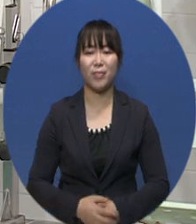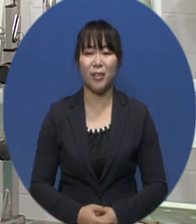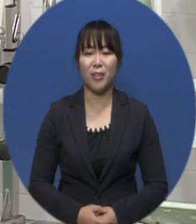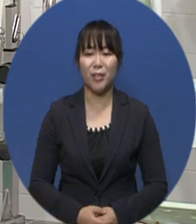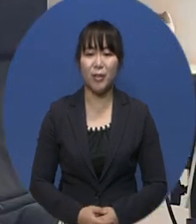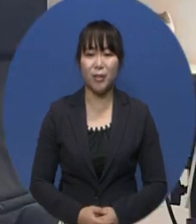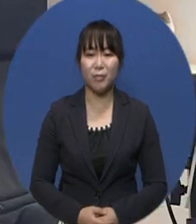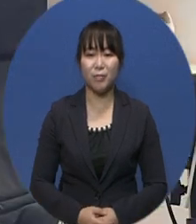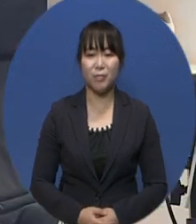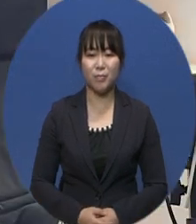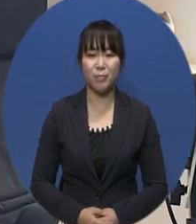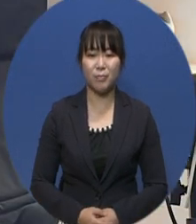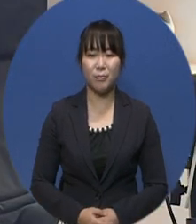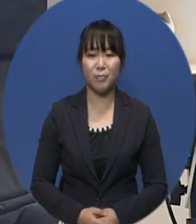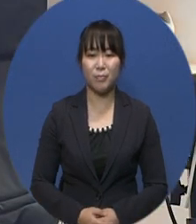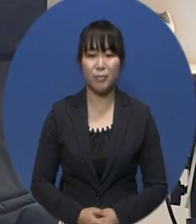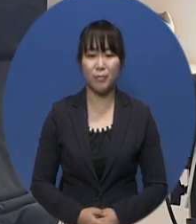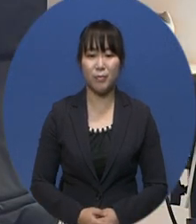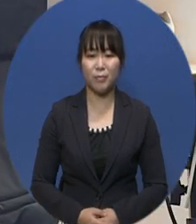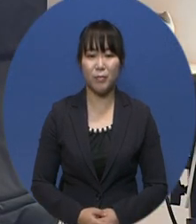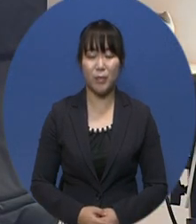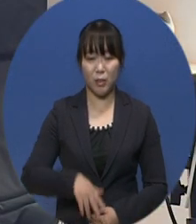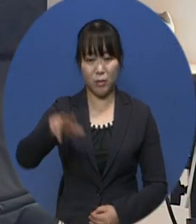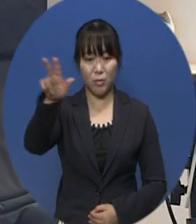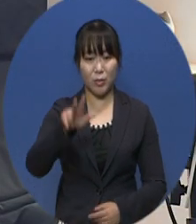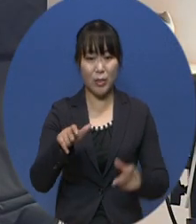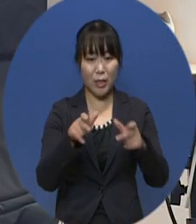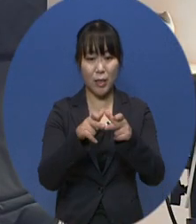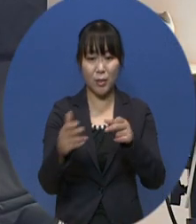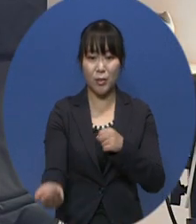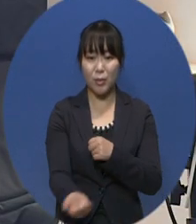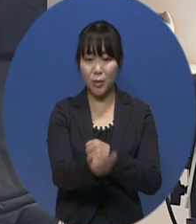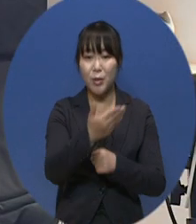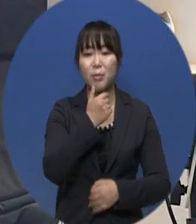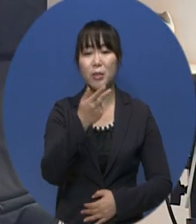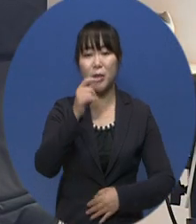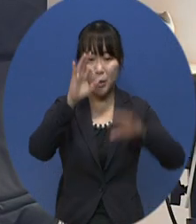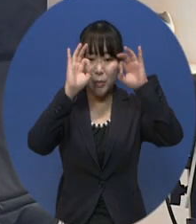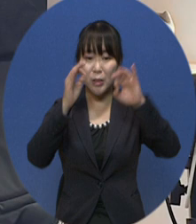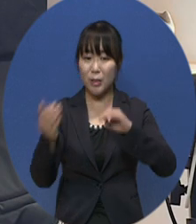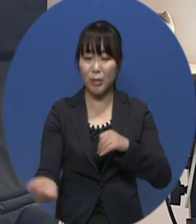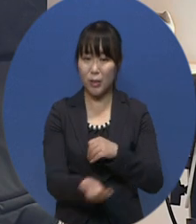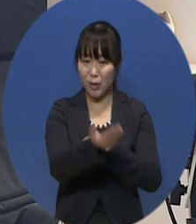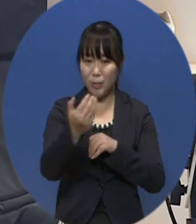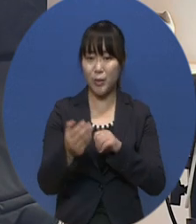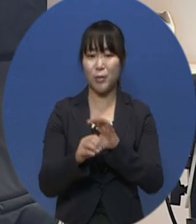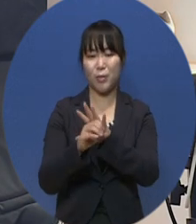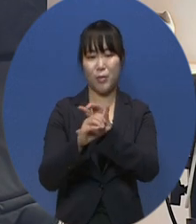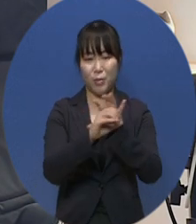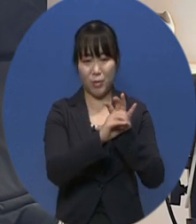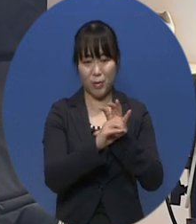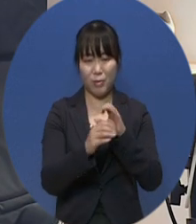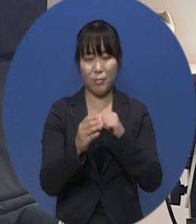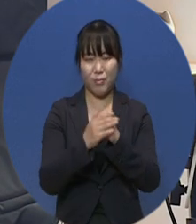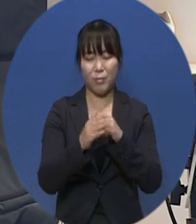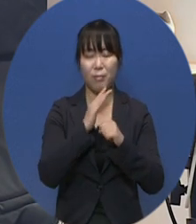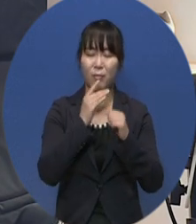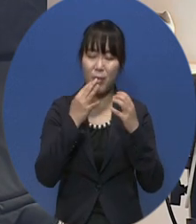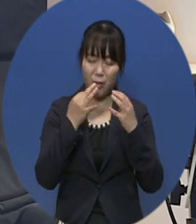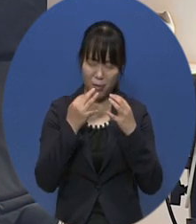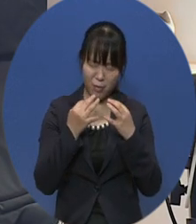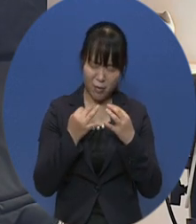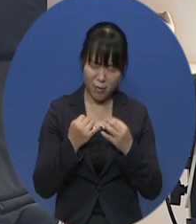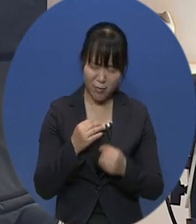있을까요? 아, 예, 전국의 장애인 여러분 또 예, 복지TV 시청자 여러분 코로나 때문에 얼마나